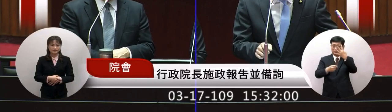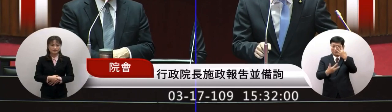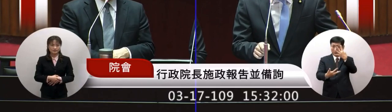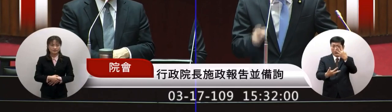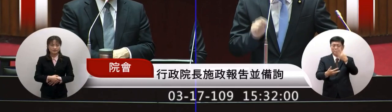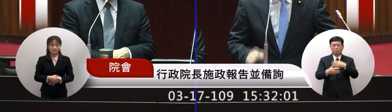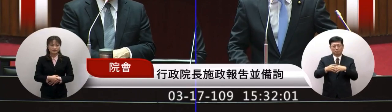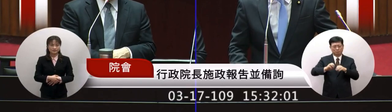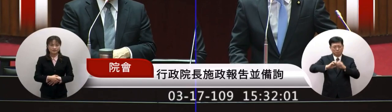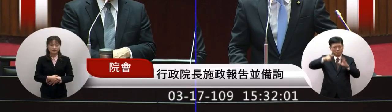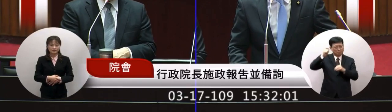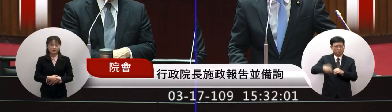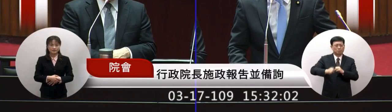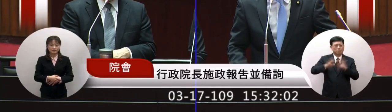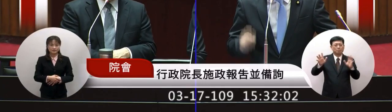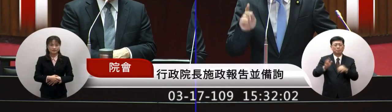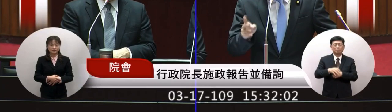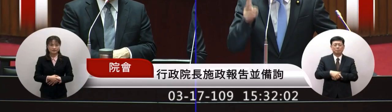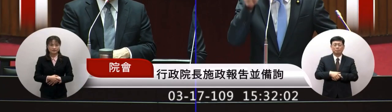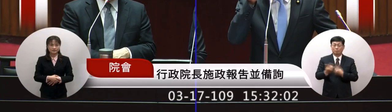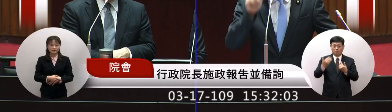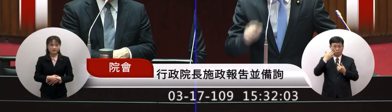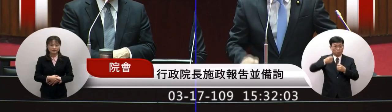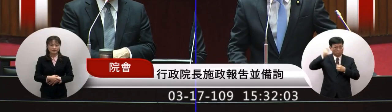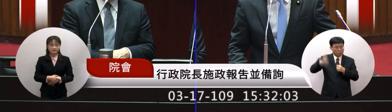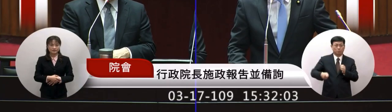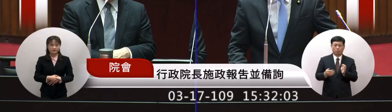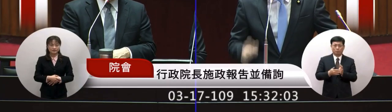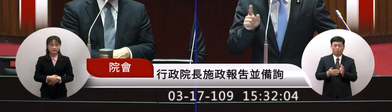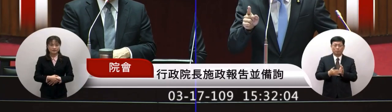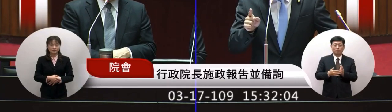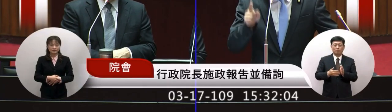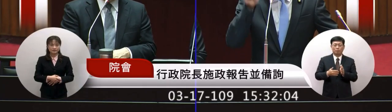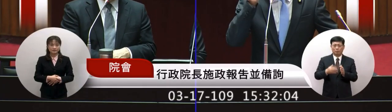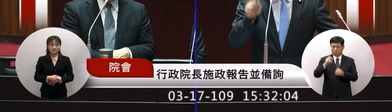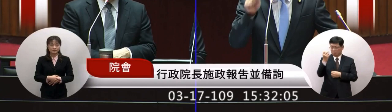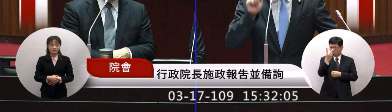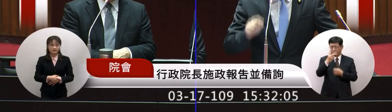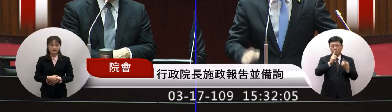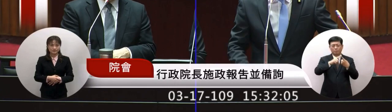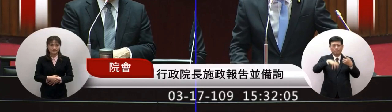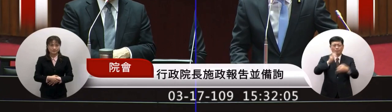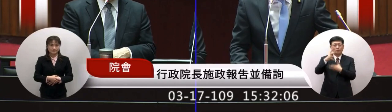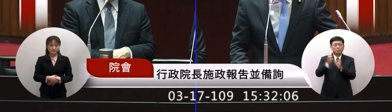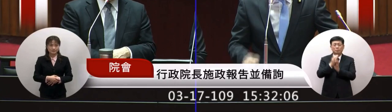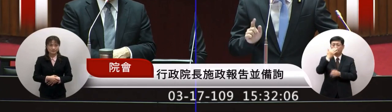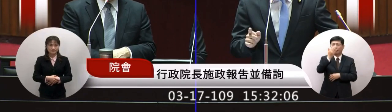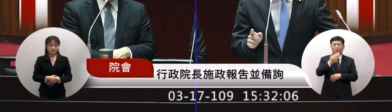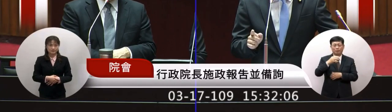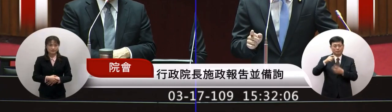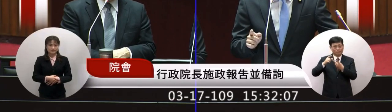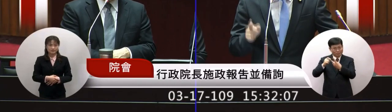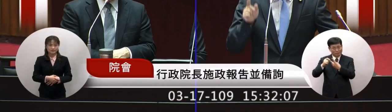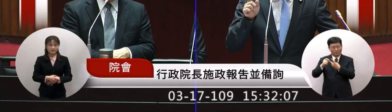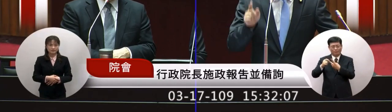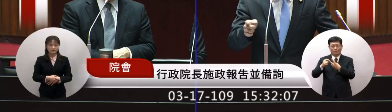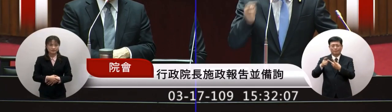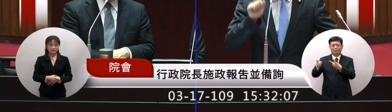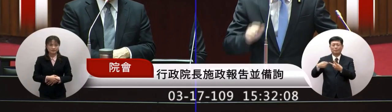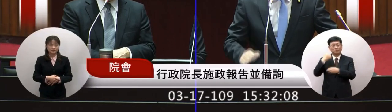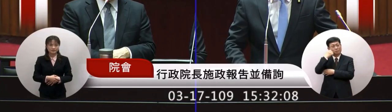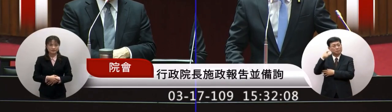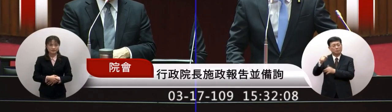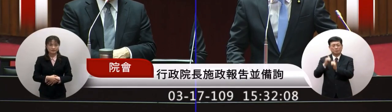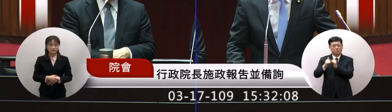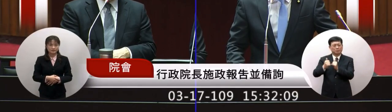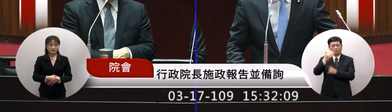号就要宣判，啊，这宣判两个结果，一个赖进波赢，一个带遐